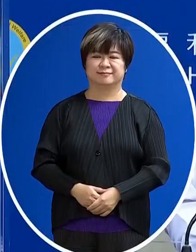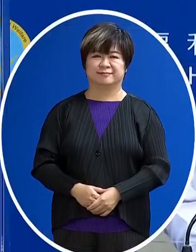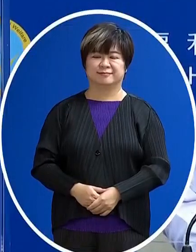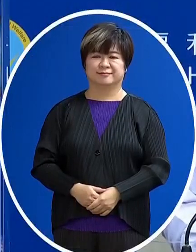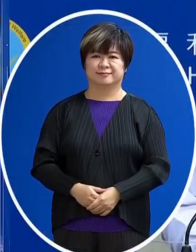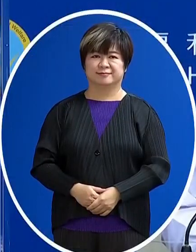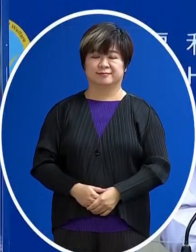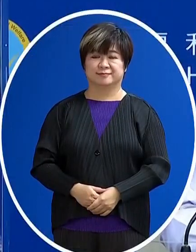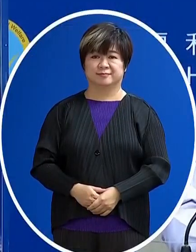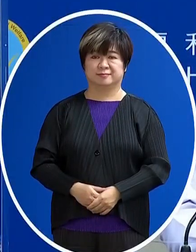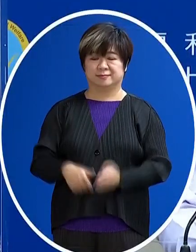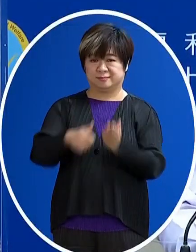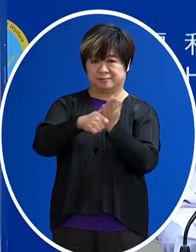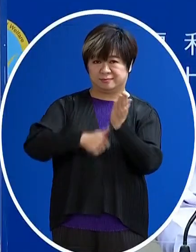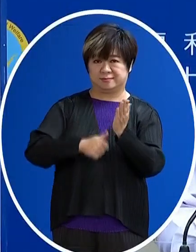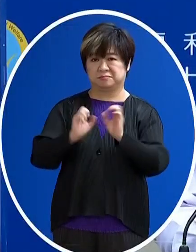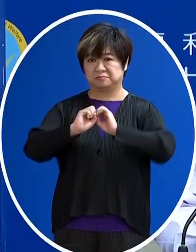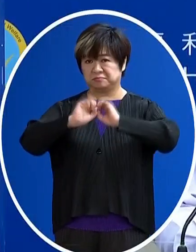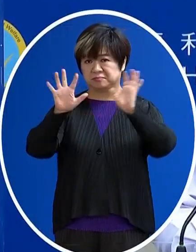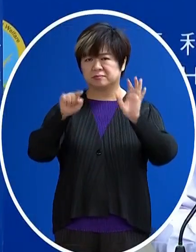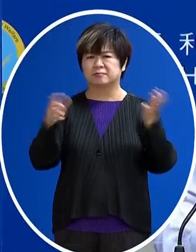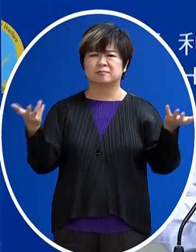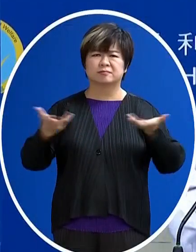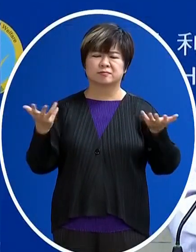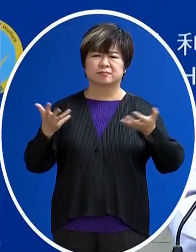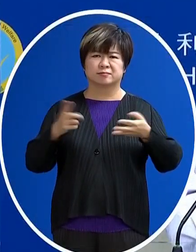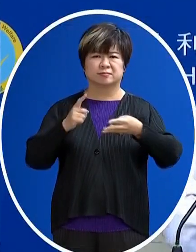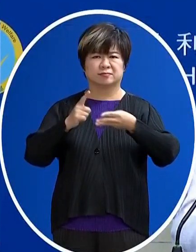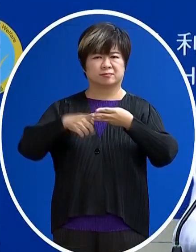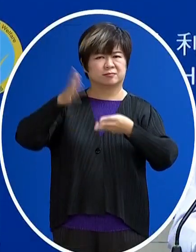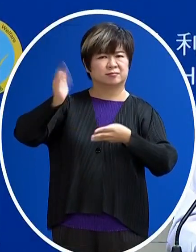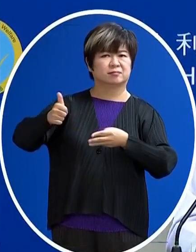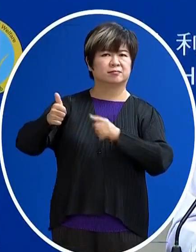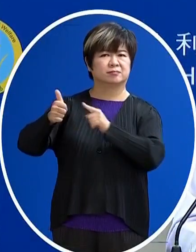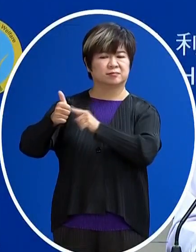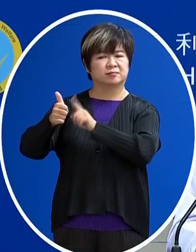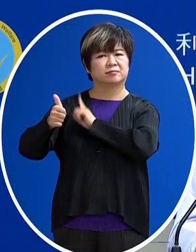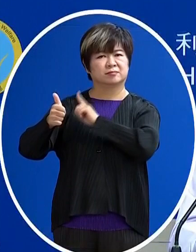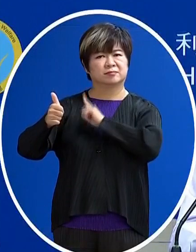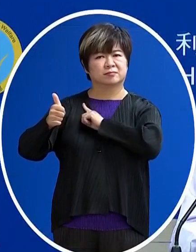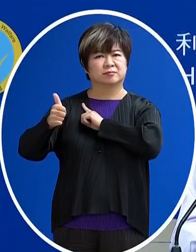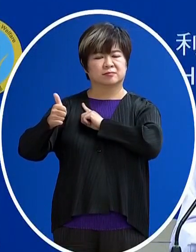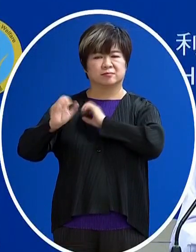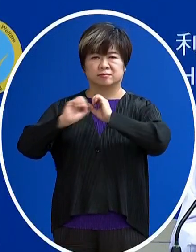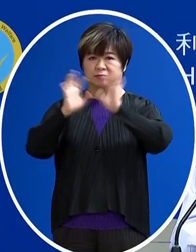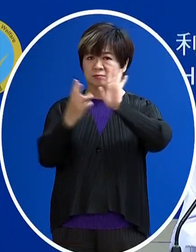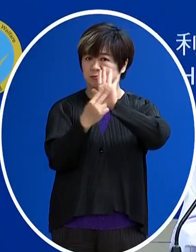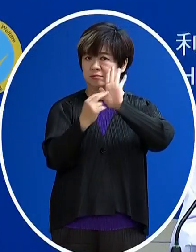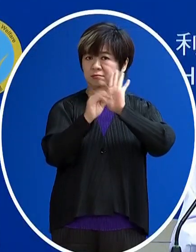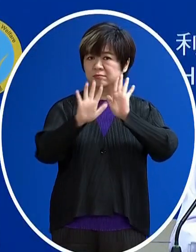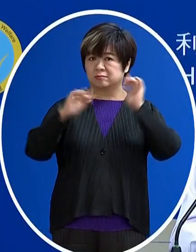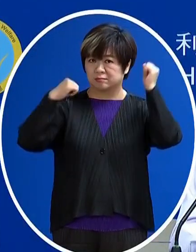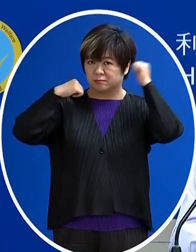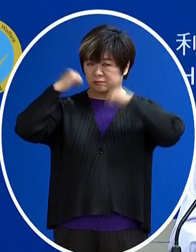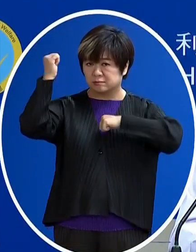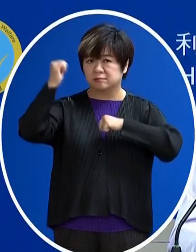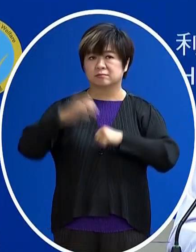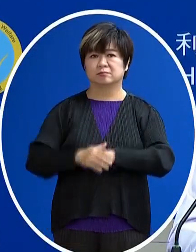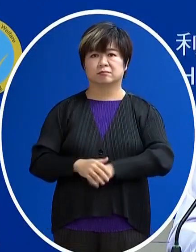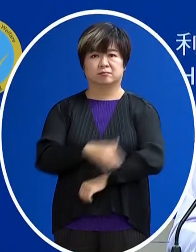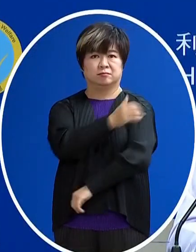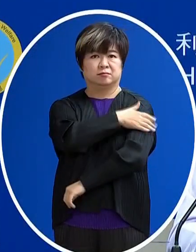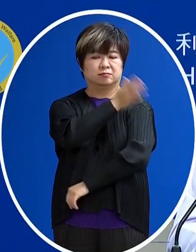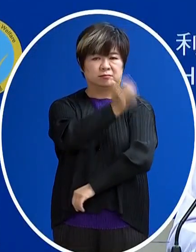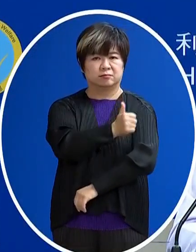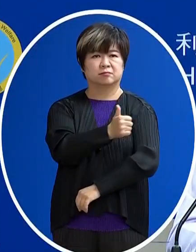好，有关周刊爆料的部分，其实王必胜执行长已经有自己本人对外说明。早上，陈时中指